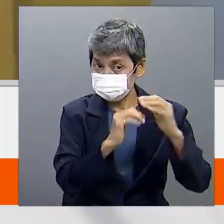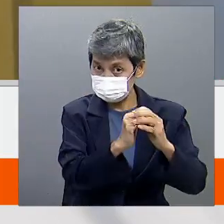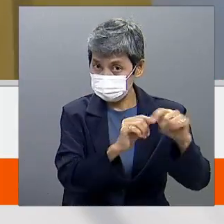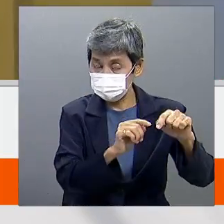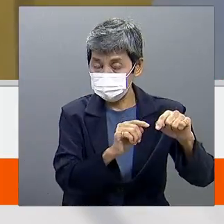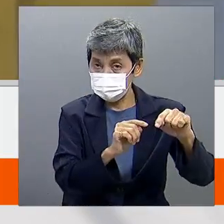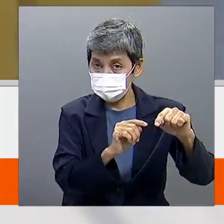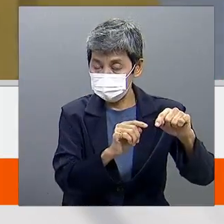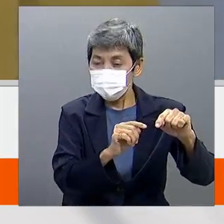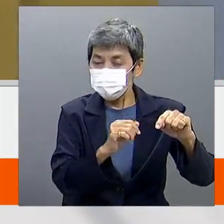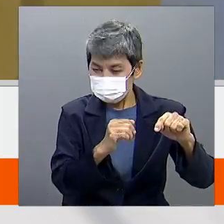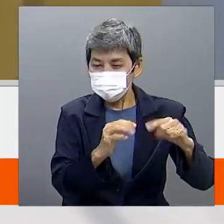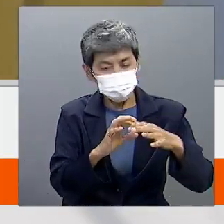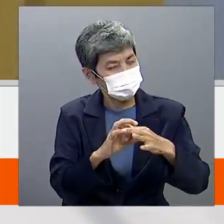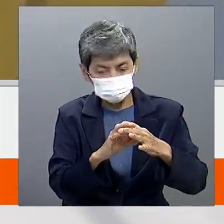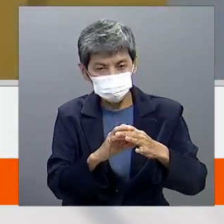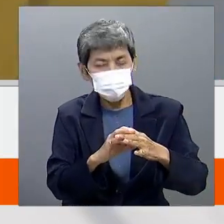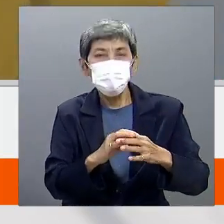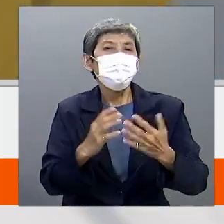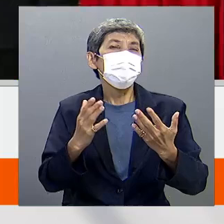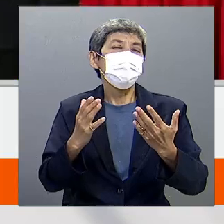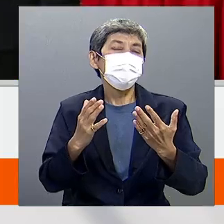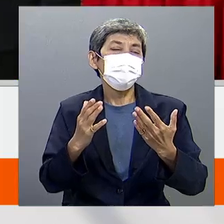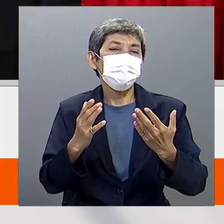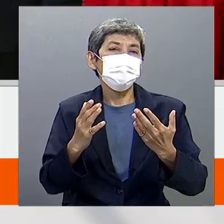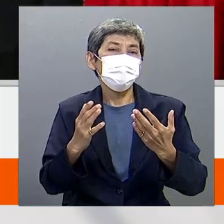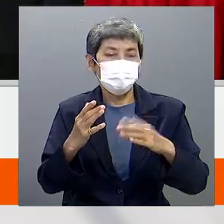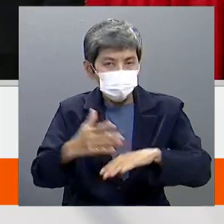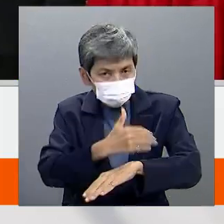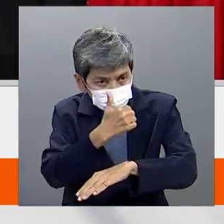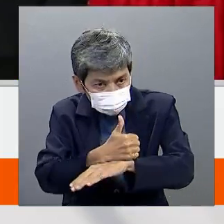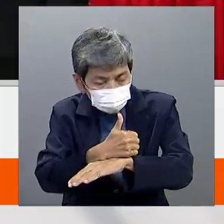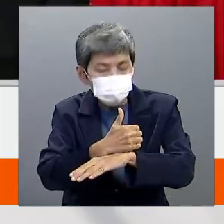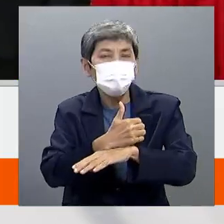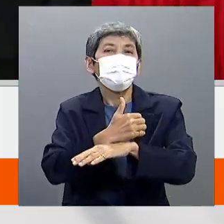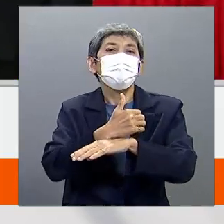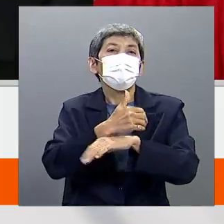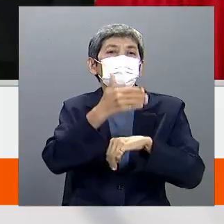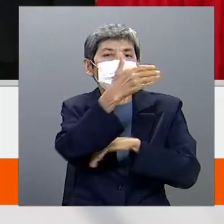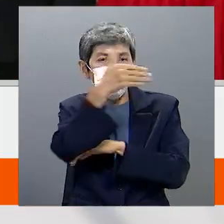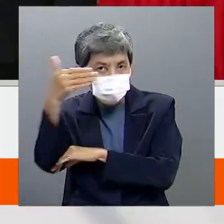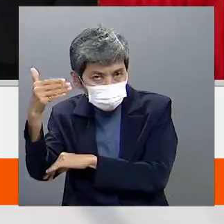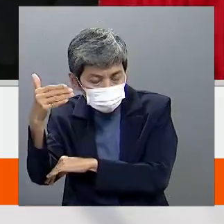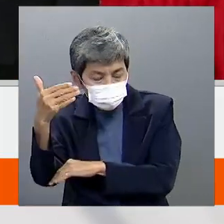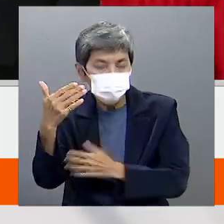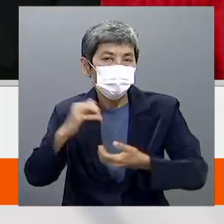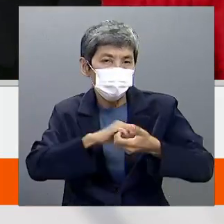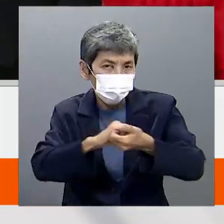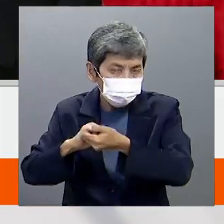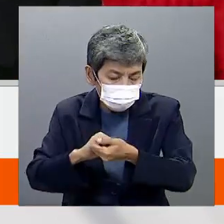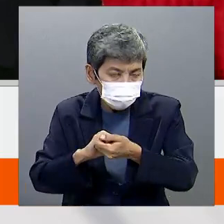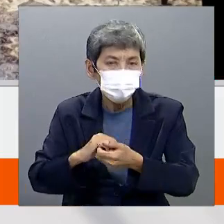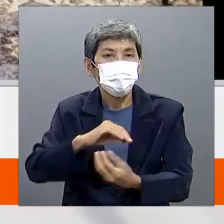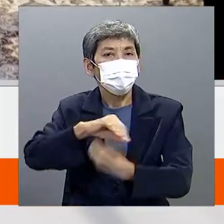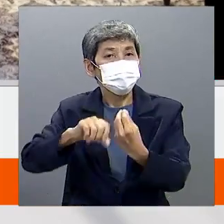ไปในหลายมิติทั้งในด้านของการเมืองความสัมพันธ์ระหว่างประเทศหรือแม้กระทั่งในมิติด้านเศรษฐกิจทั้ง